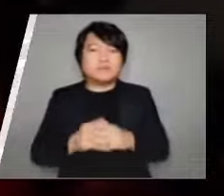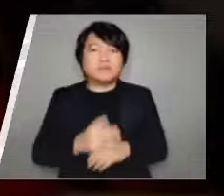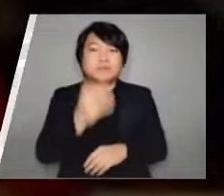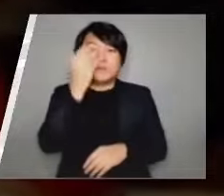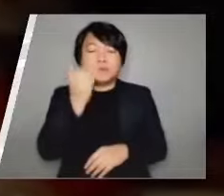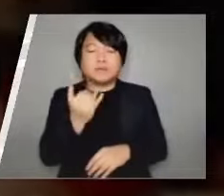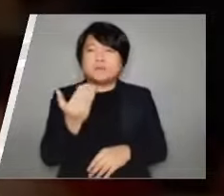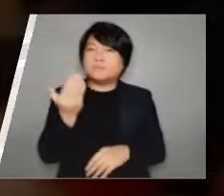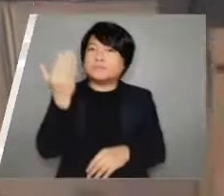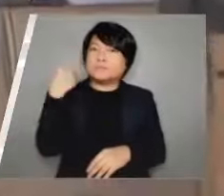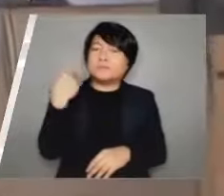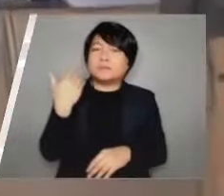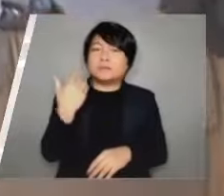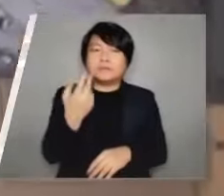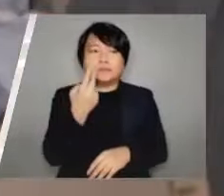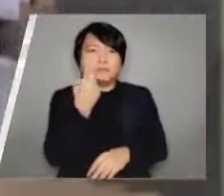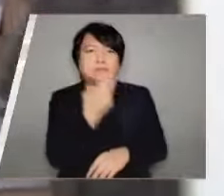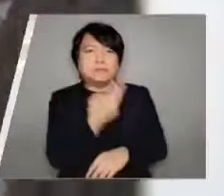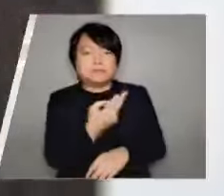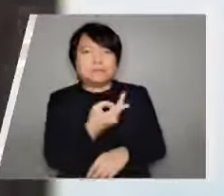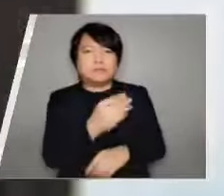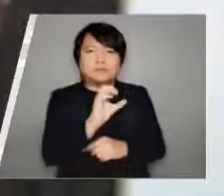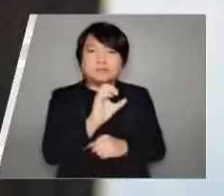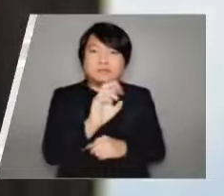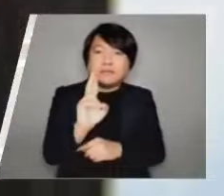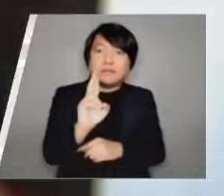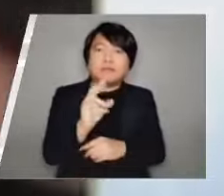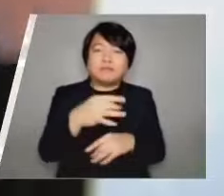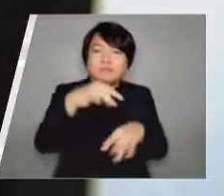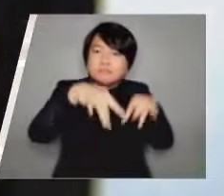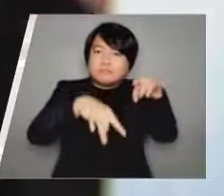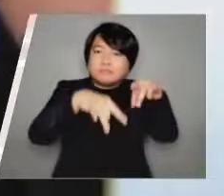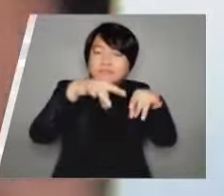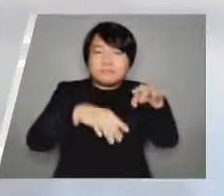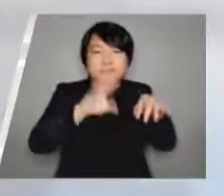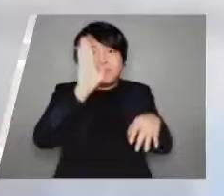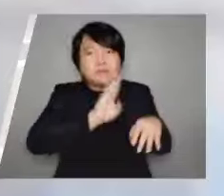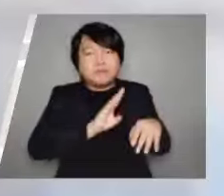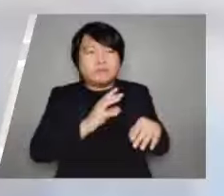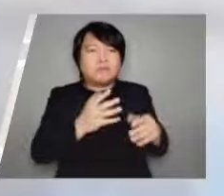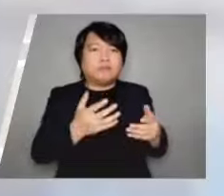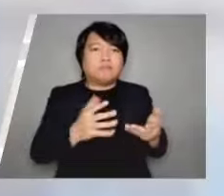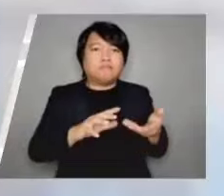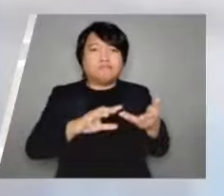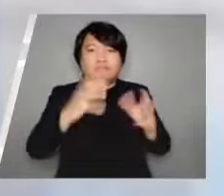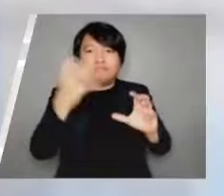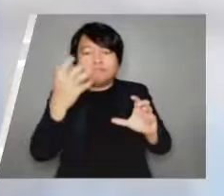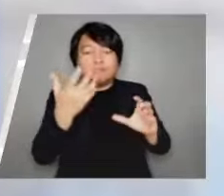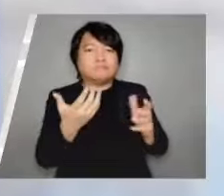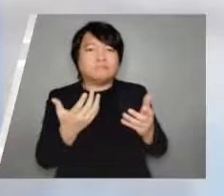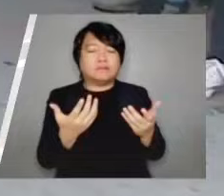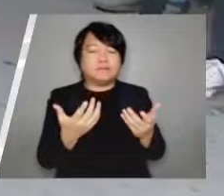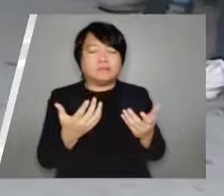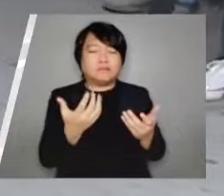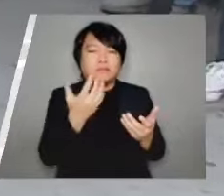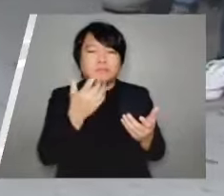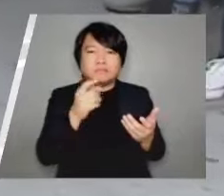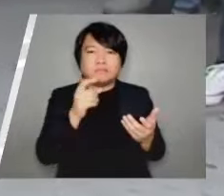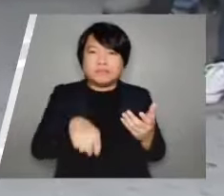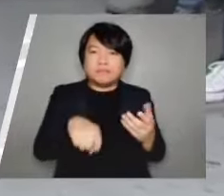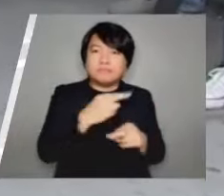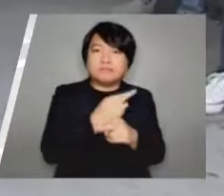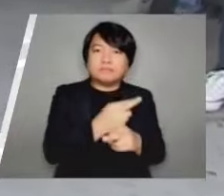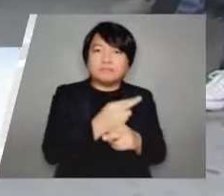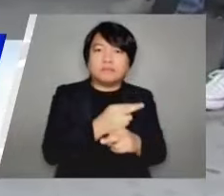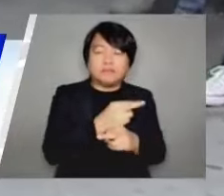babae. Yung CR hindi nagpa-function. Mga clients namin hindi makapagpad sa comfort room kasi hindi dilapidated. Pero sabi